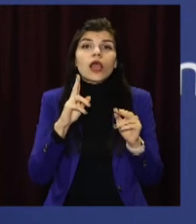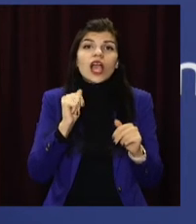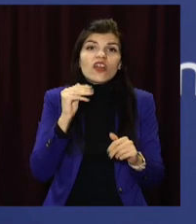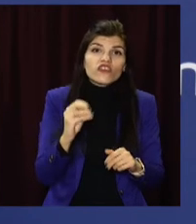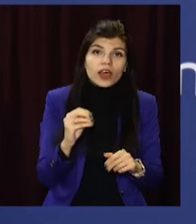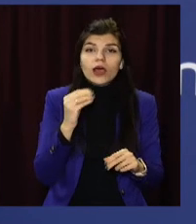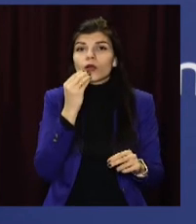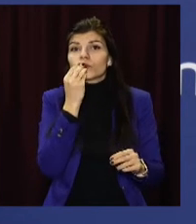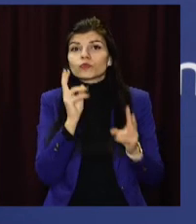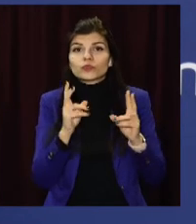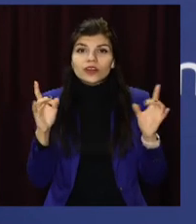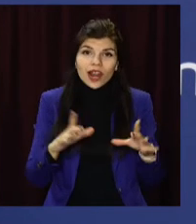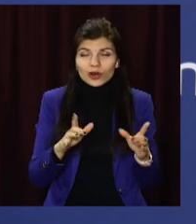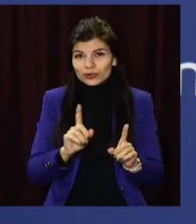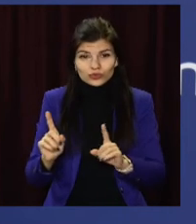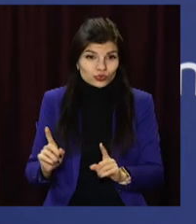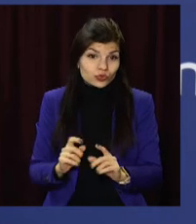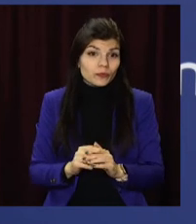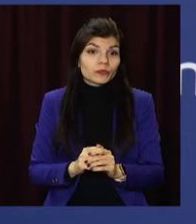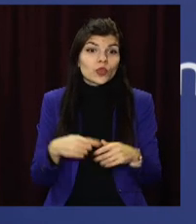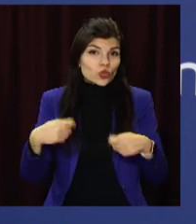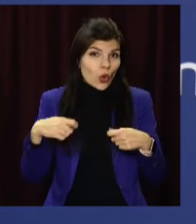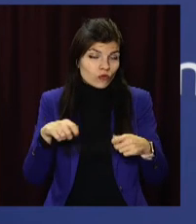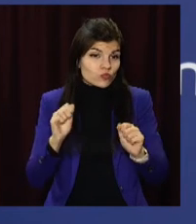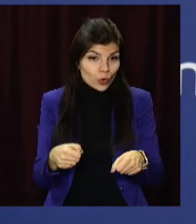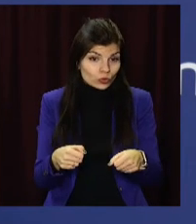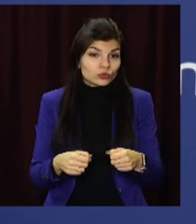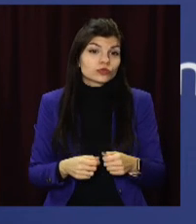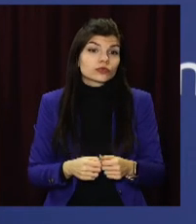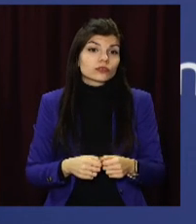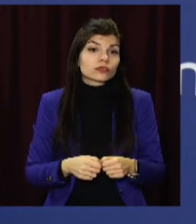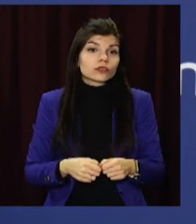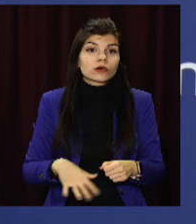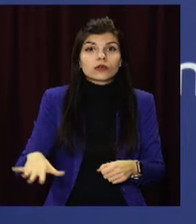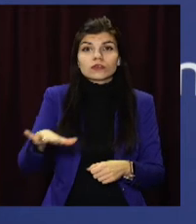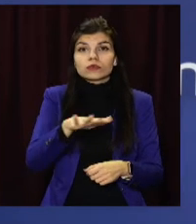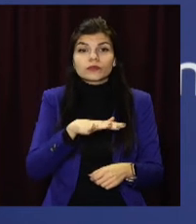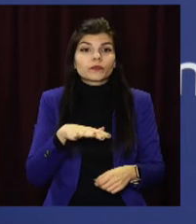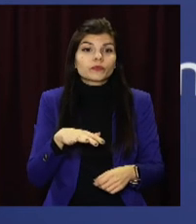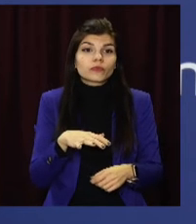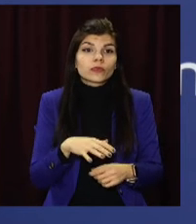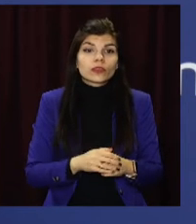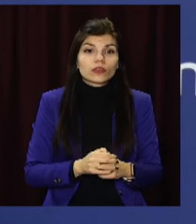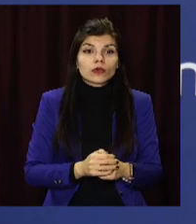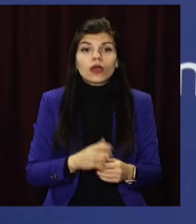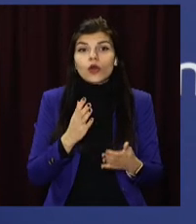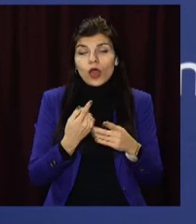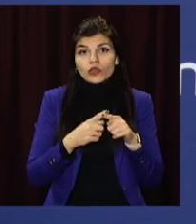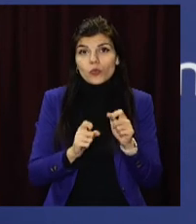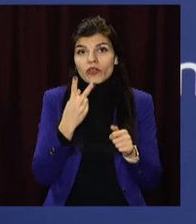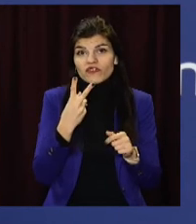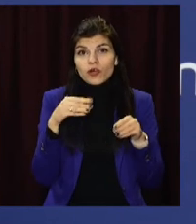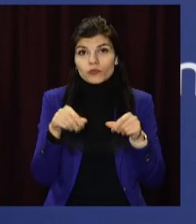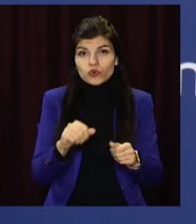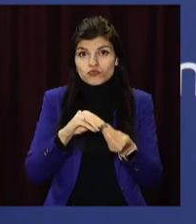інші точки торгівлі чи громадського обслуговування, одночасно вирішує дві проблеми і